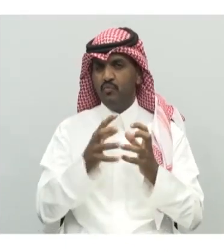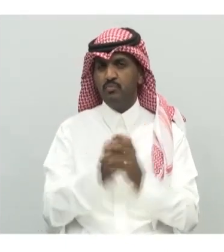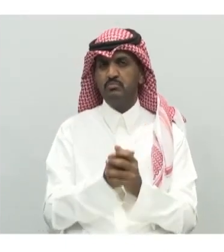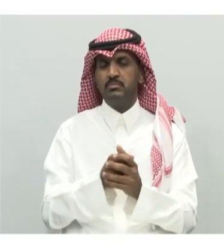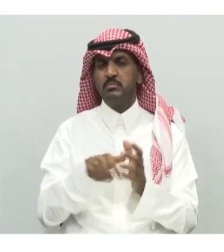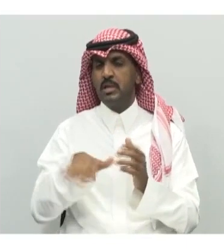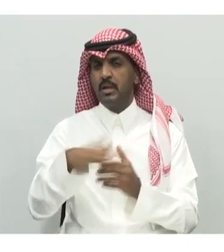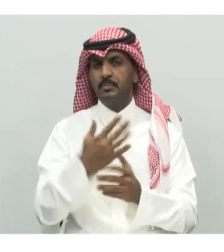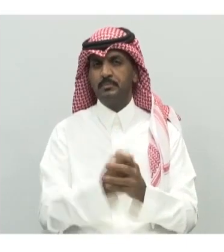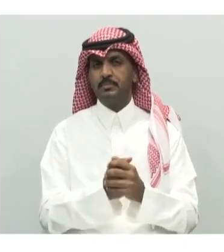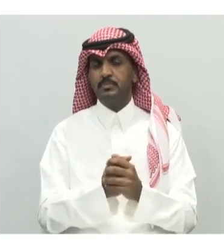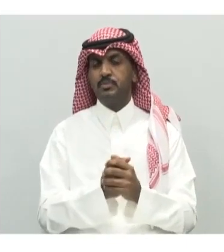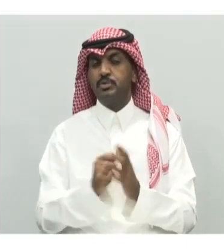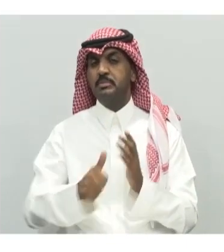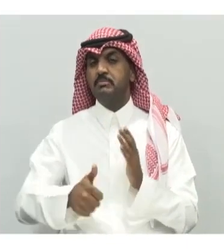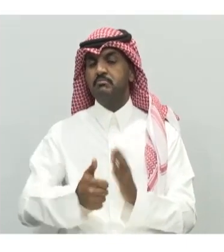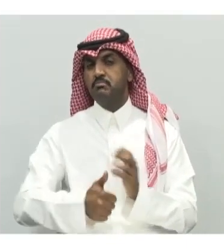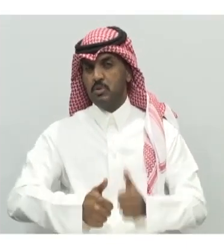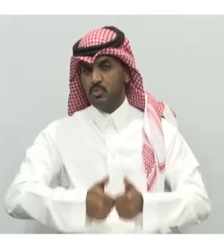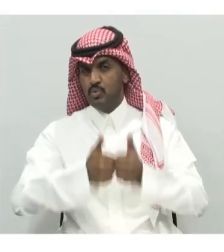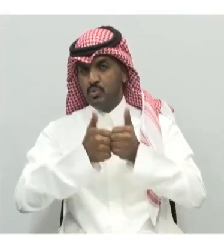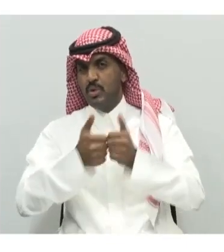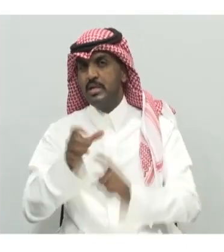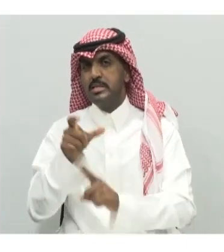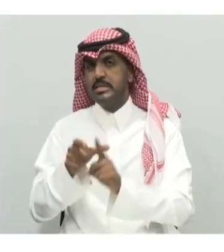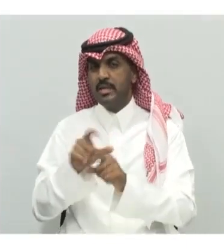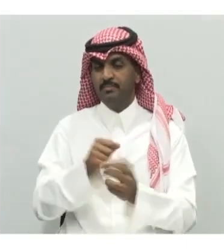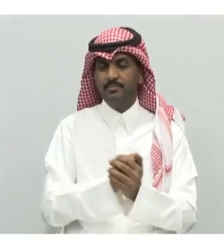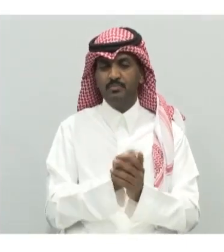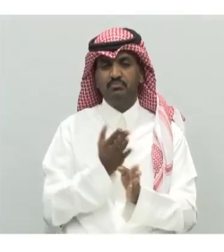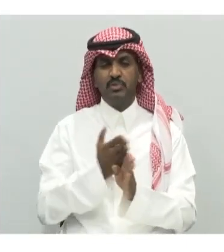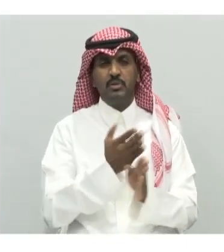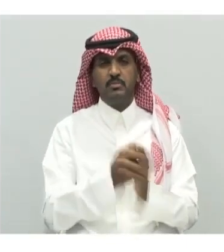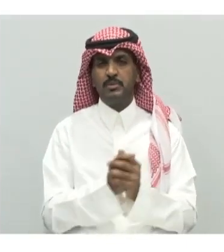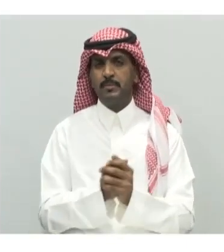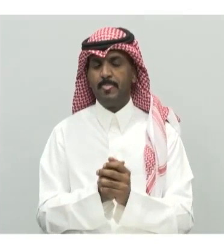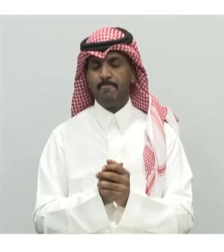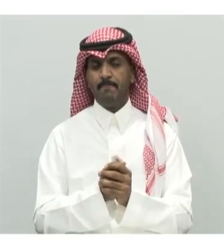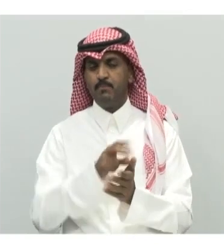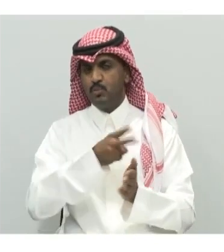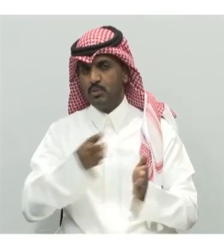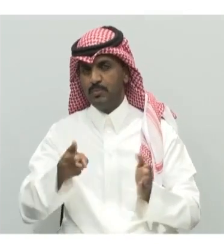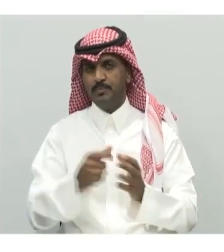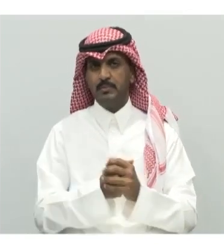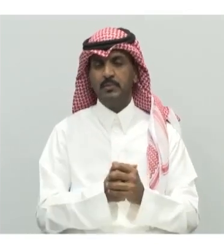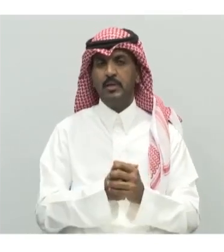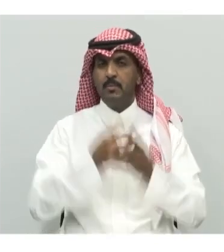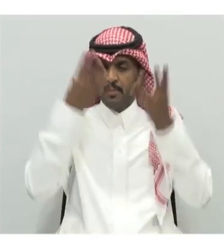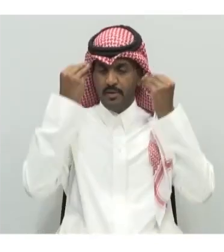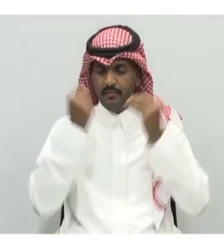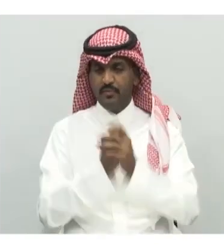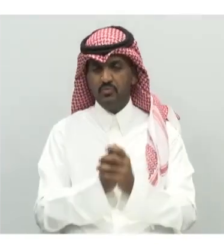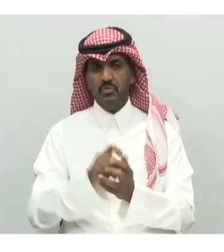عام وقلنا انه جميع ما ينجزه الانسان في شتى المجالات المتنوعه من مجالات المعرفه